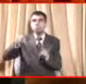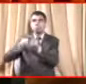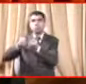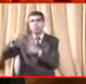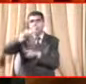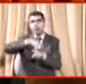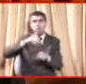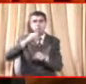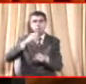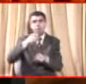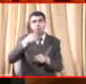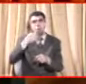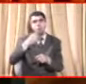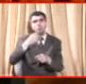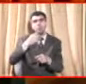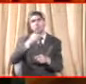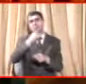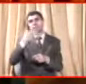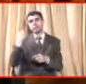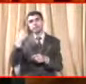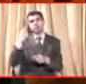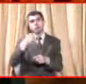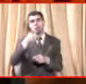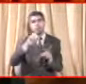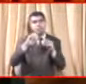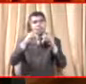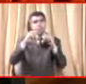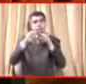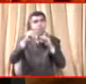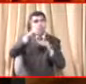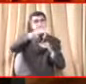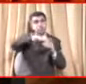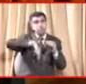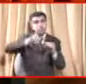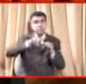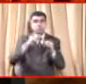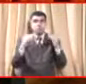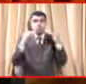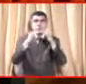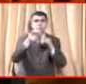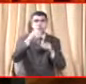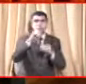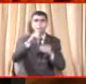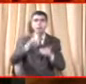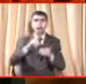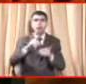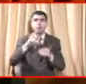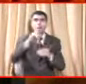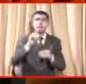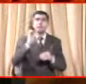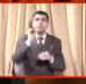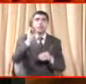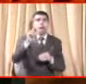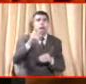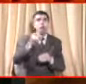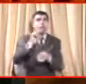نضيفها على داك الشيء اللي كانت المناقشة ديالو من قبل، فيما يخص خاصة العلاقة ما بين أرباب التاكسيات وما بين